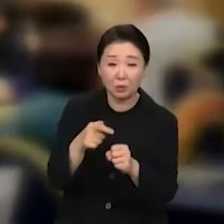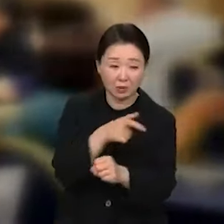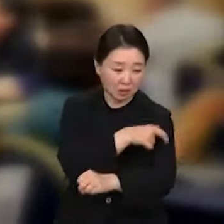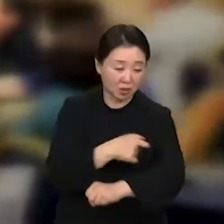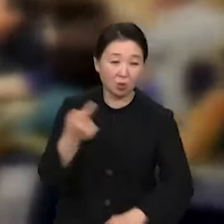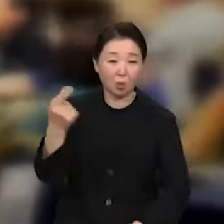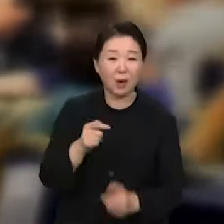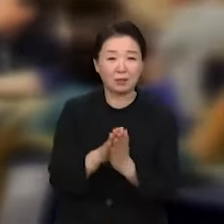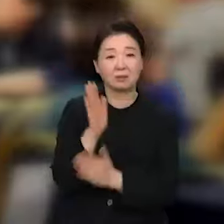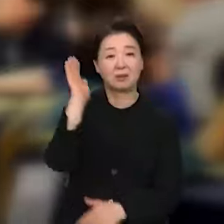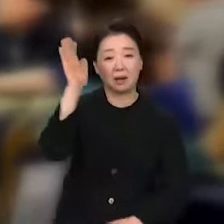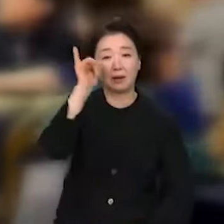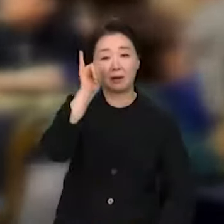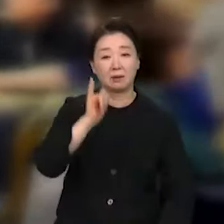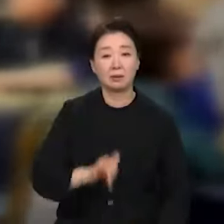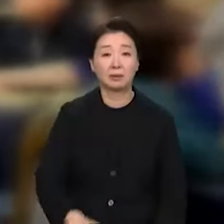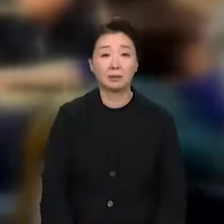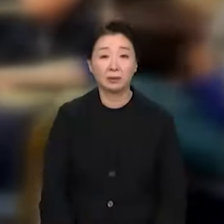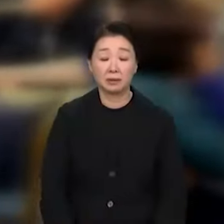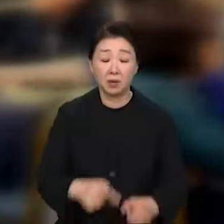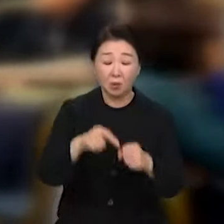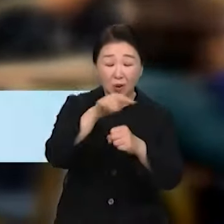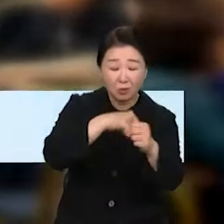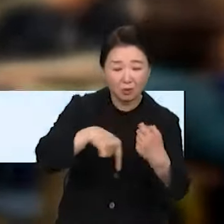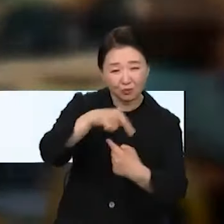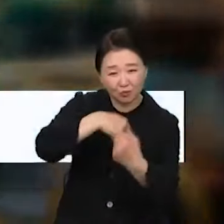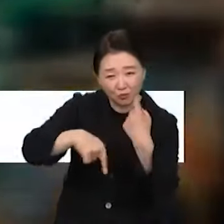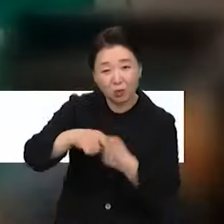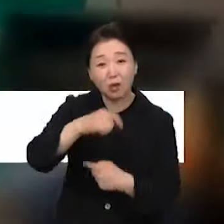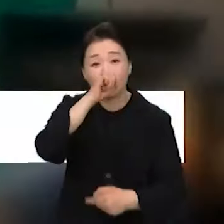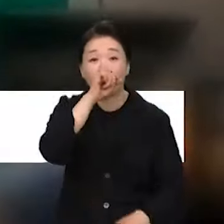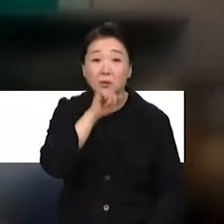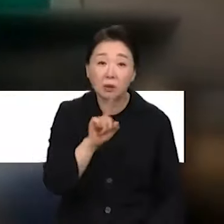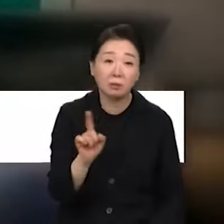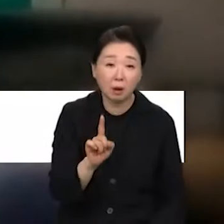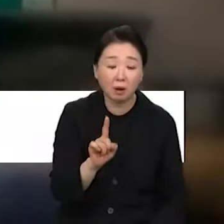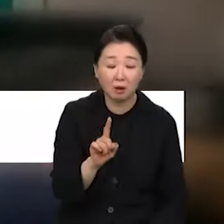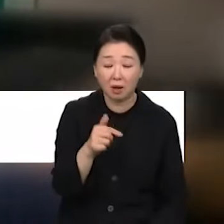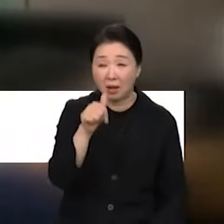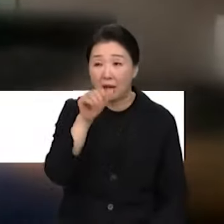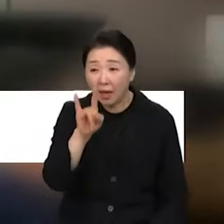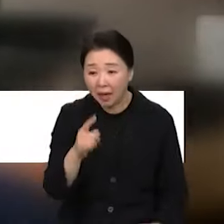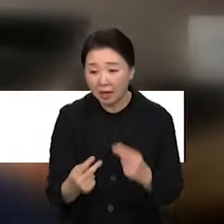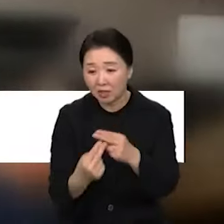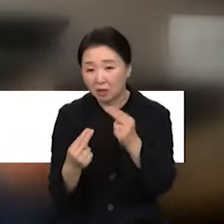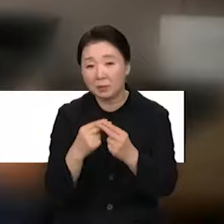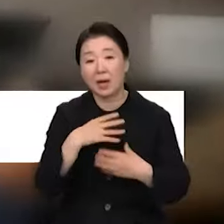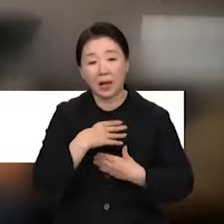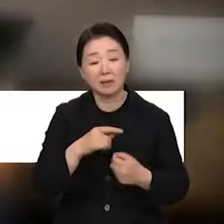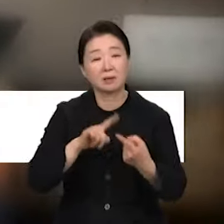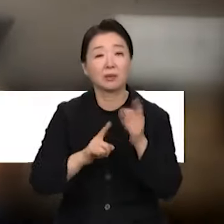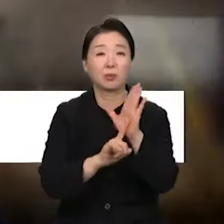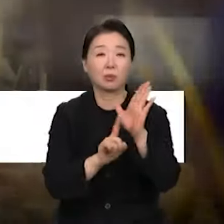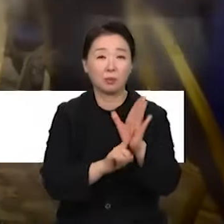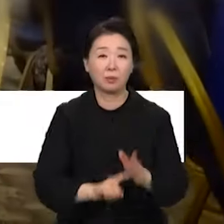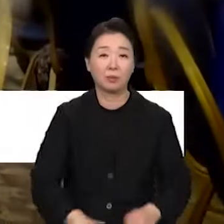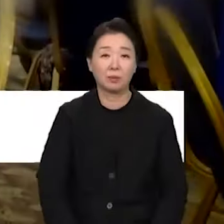직접 강연했습니다. 원전을 계속 운영하는 이점과 핵연료 저장시설 안정성을